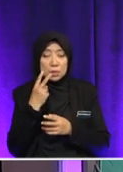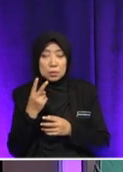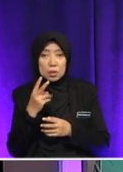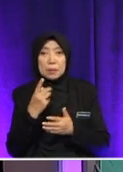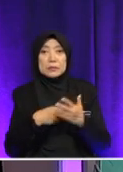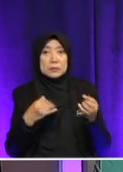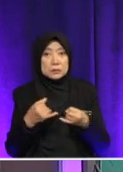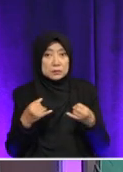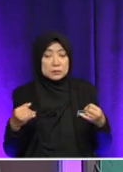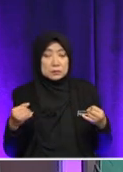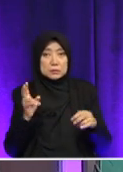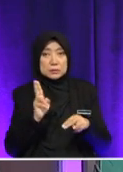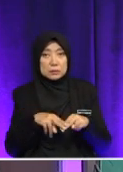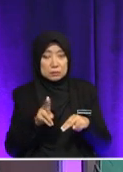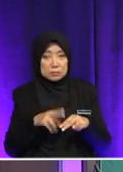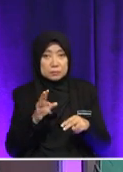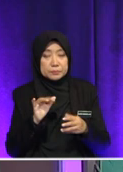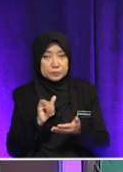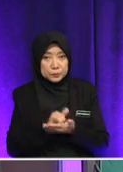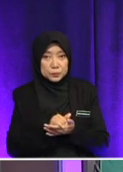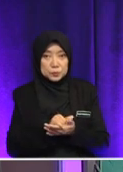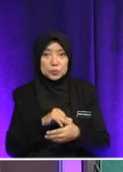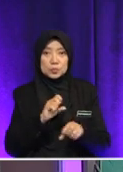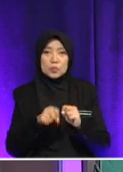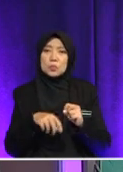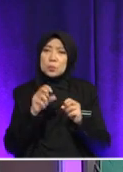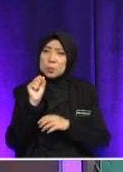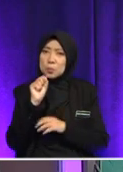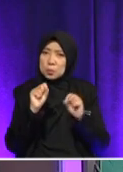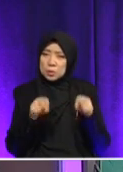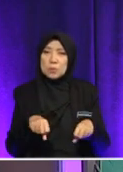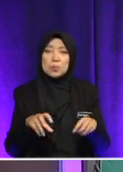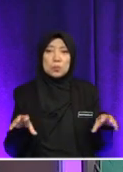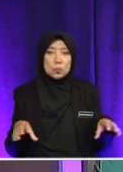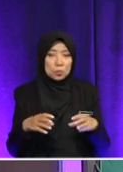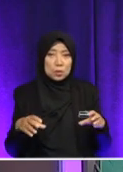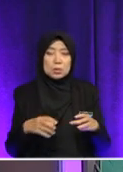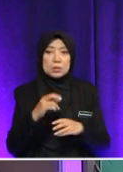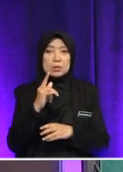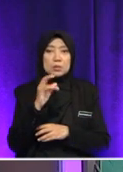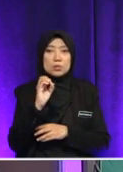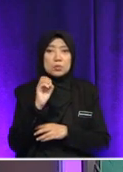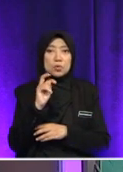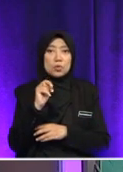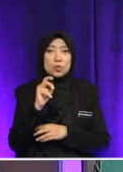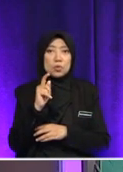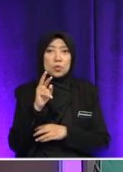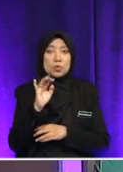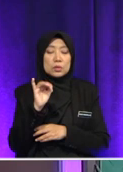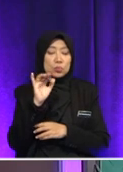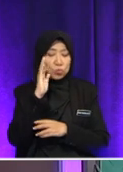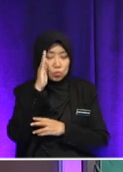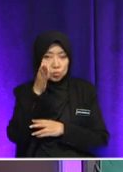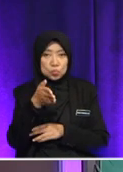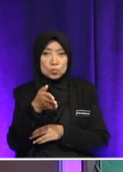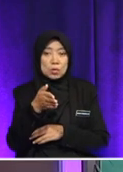garam tak terlarutkan supaya boleh mereka Cipta konkrit yang dipukul dalam inovasi